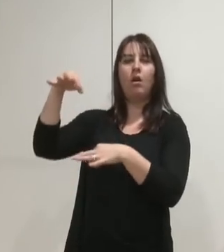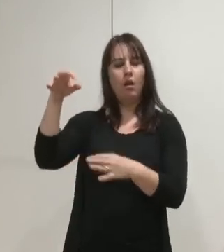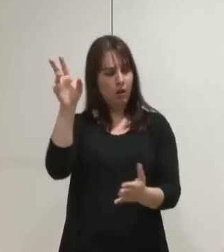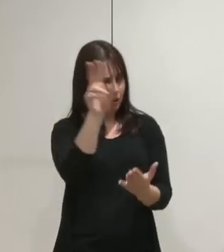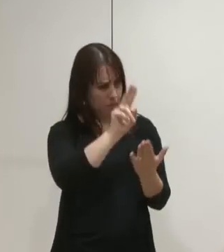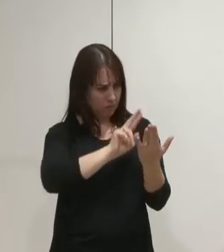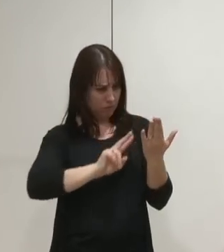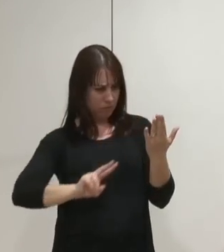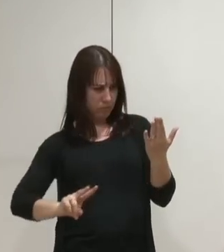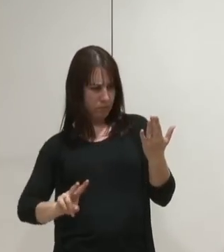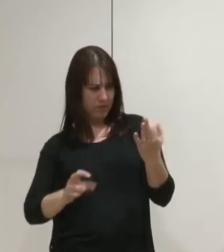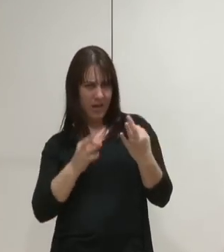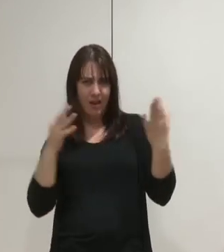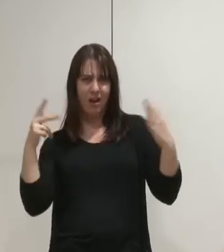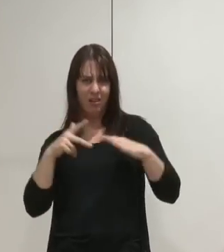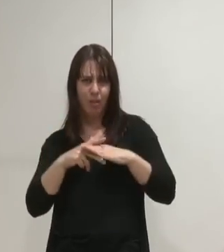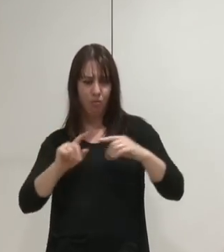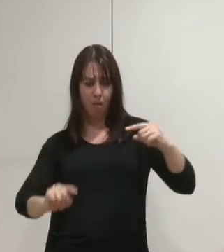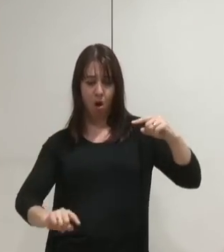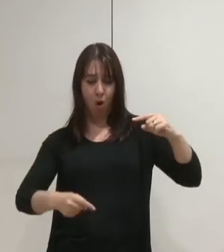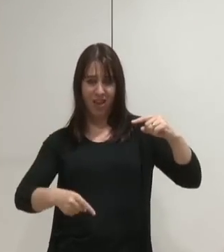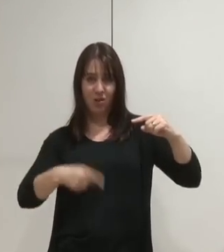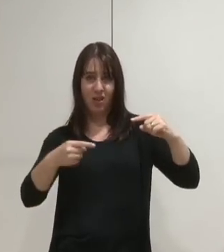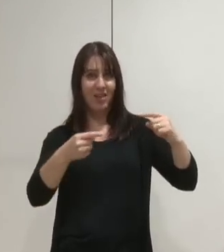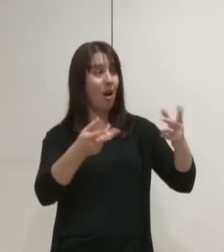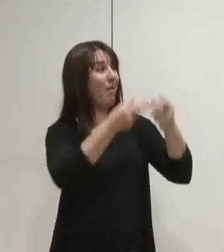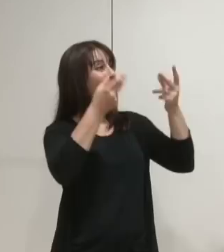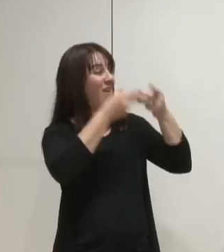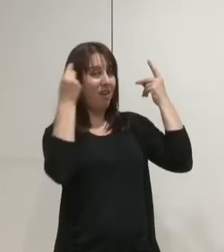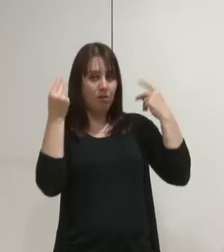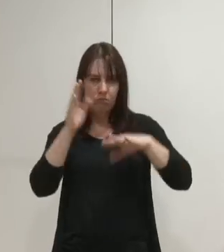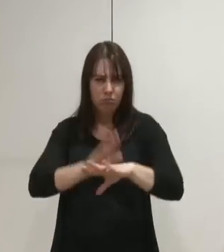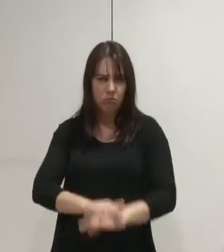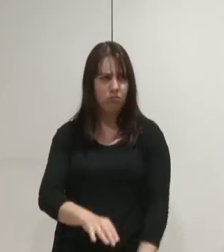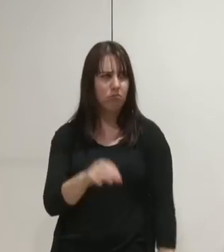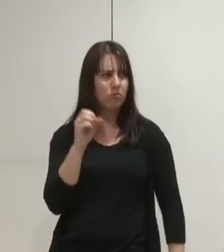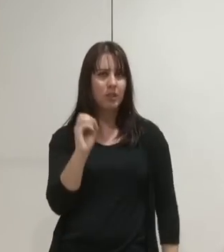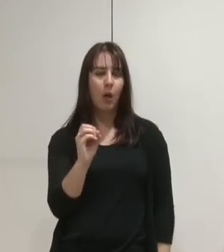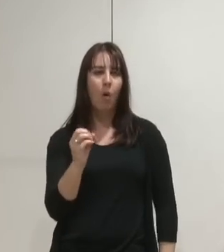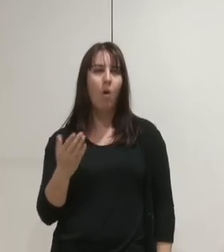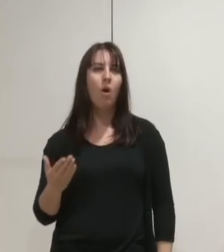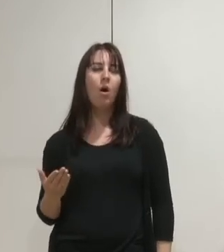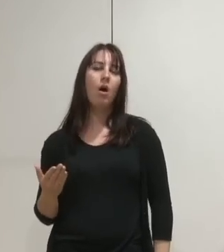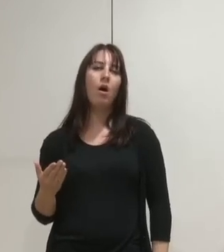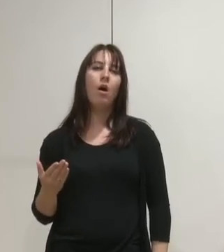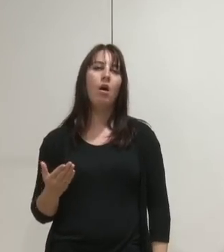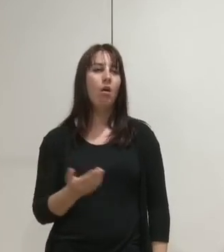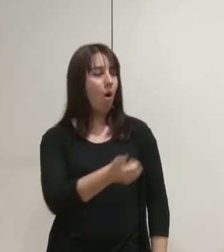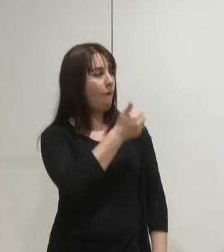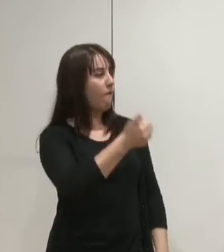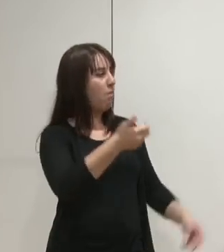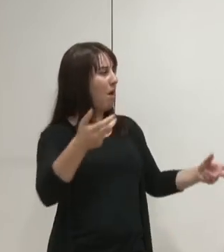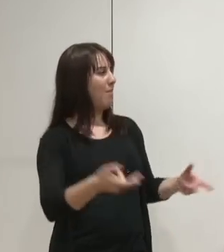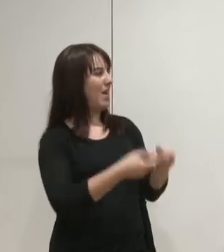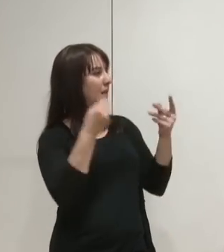début du du commencement d'un redressement rien dans ce que vous avez dit